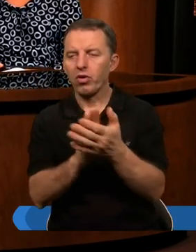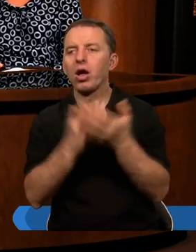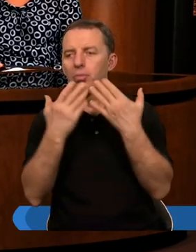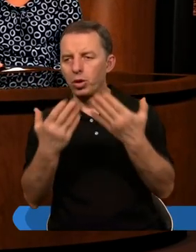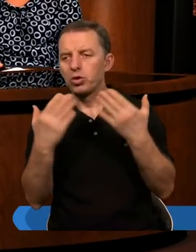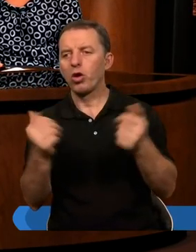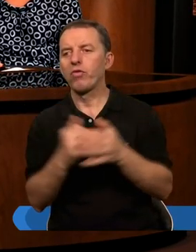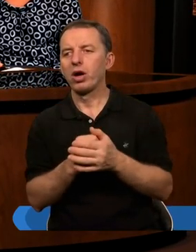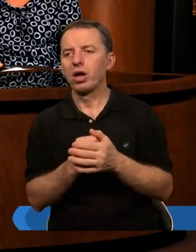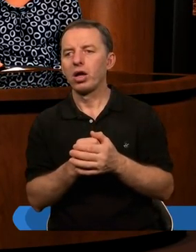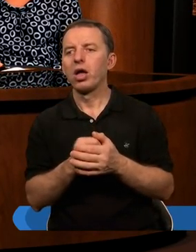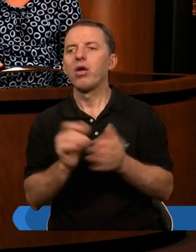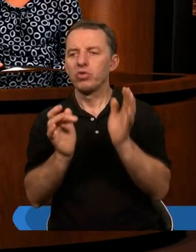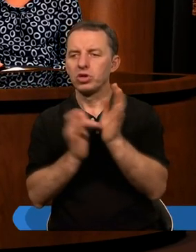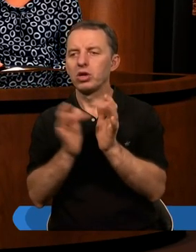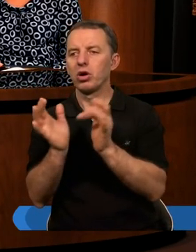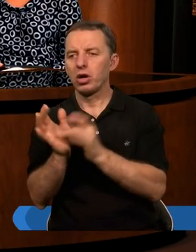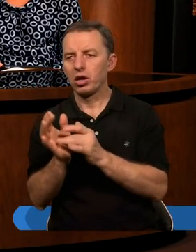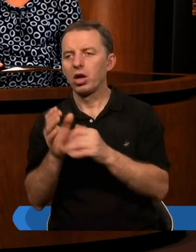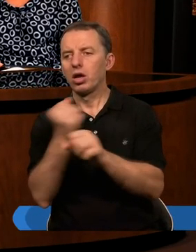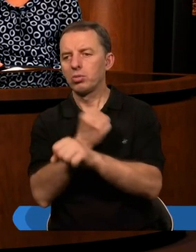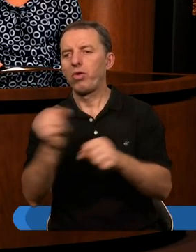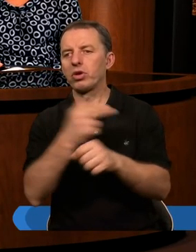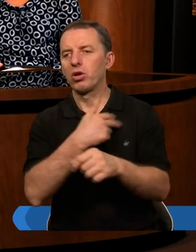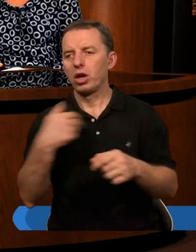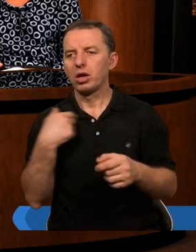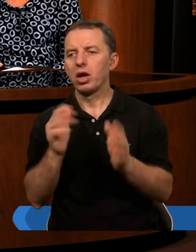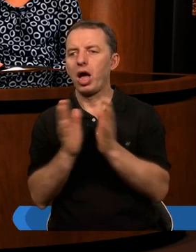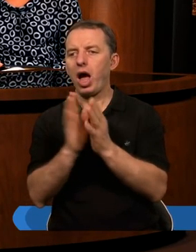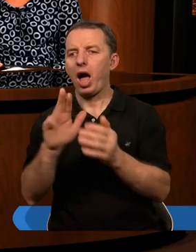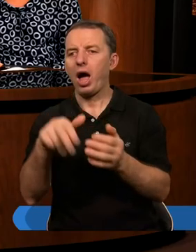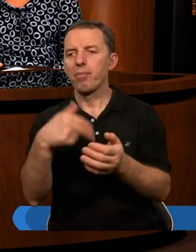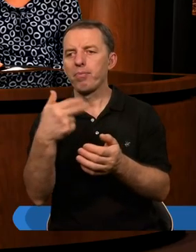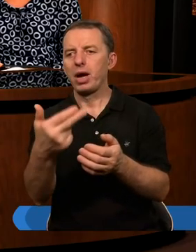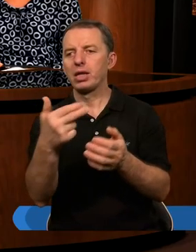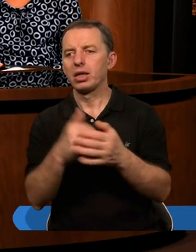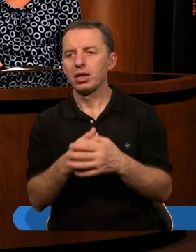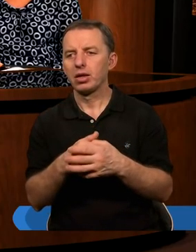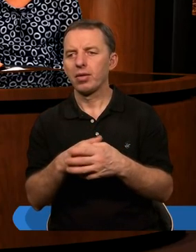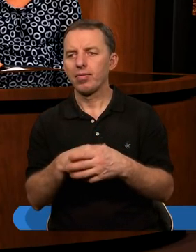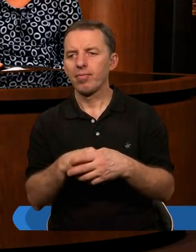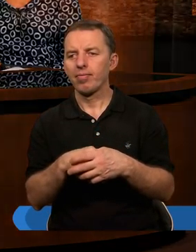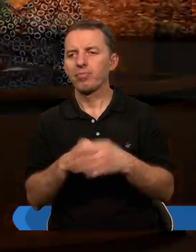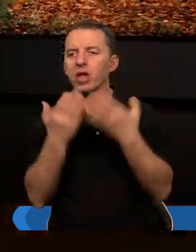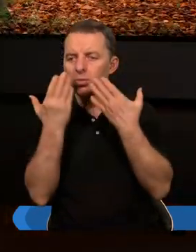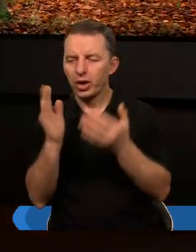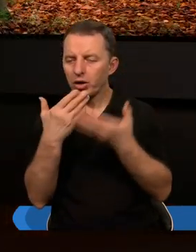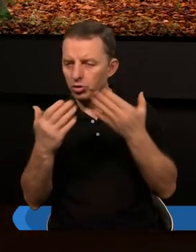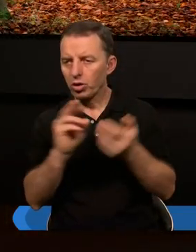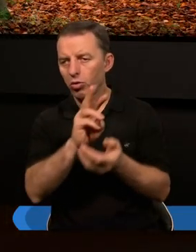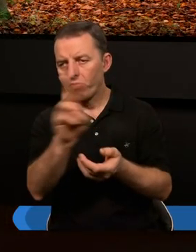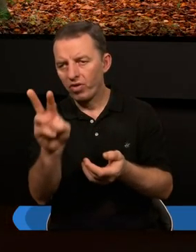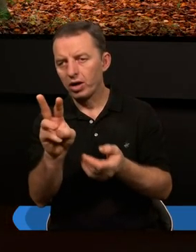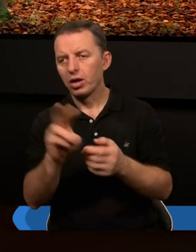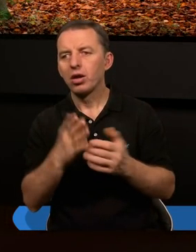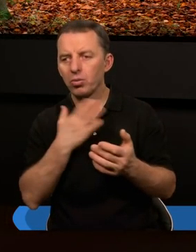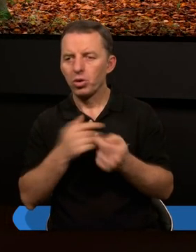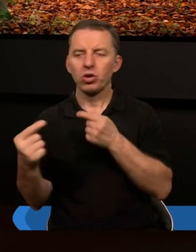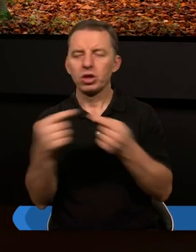chwała i podziękowanie. Jezusie Chrystusie, Zbawicielu naszym. Amen. Amen. Bardzo dziękuję Wam